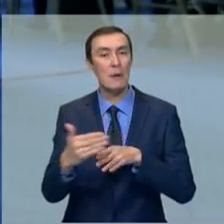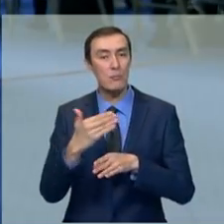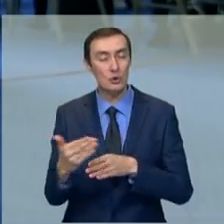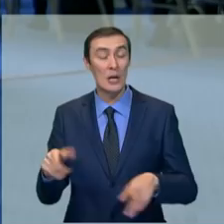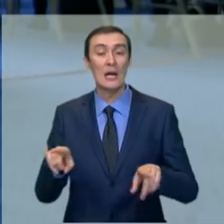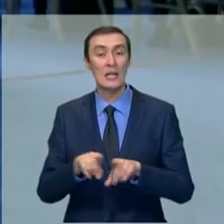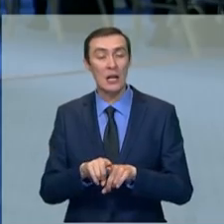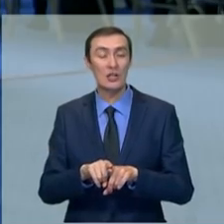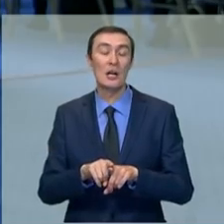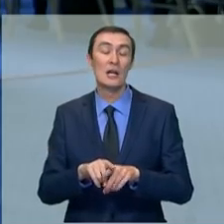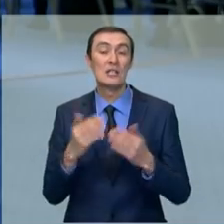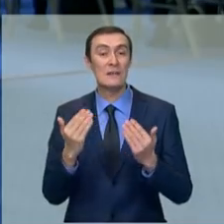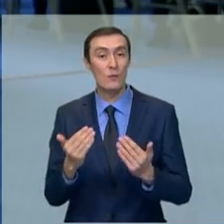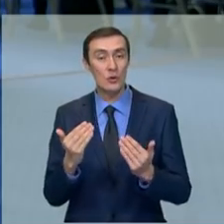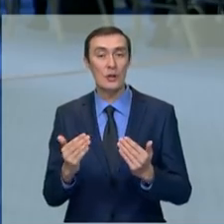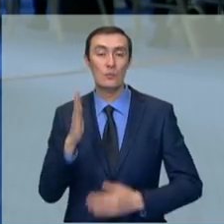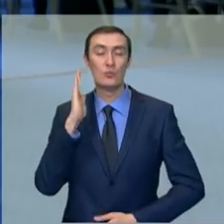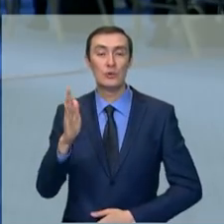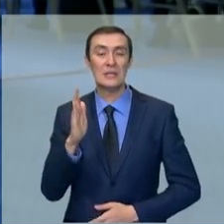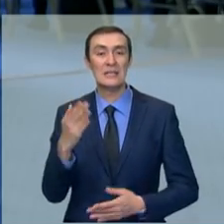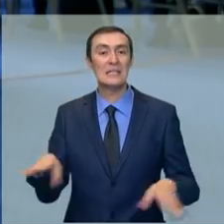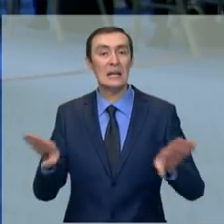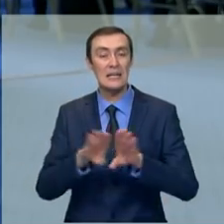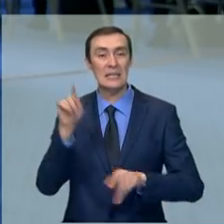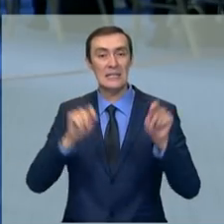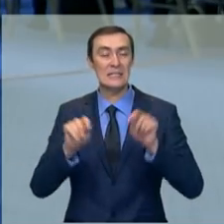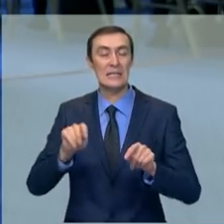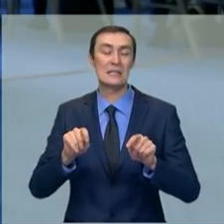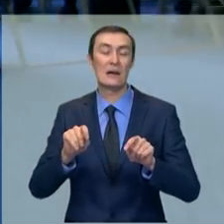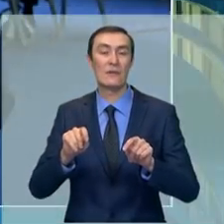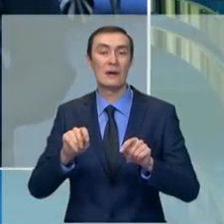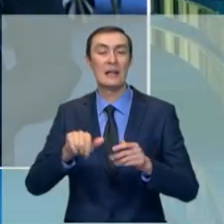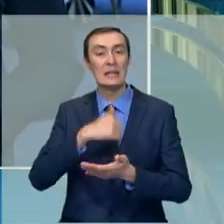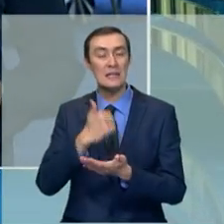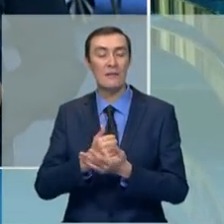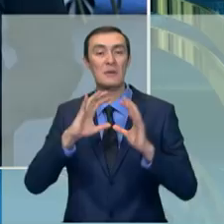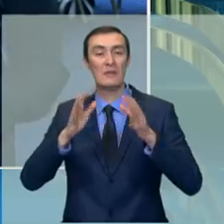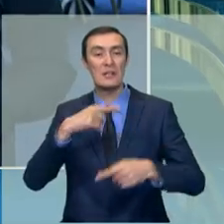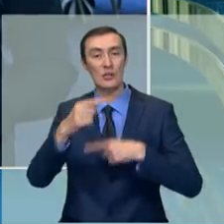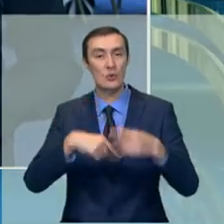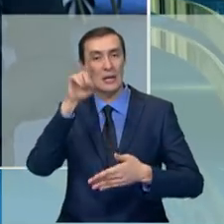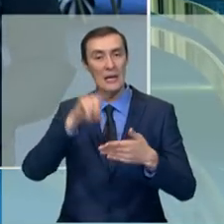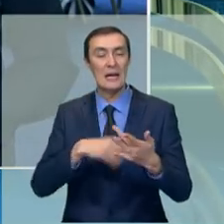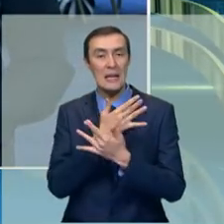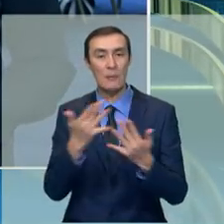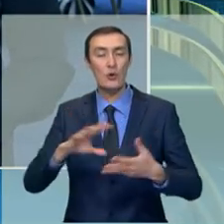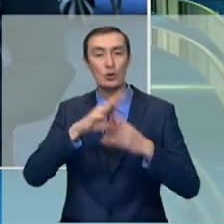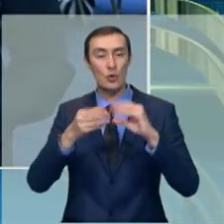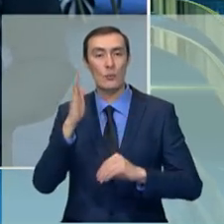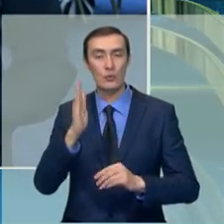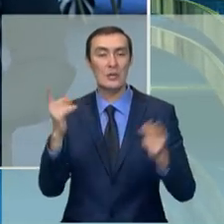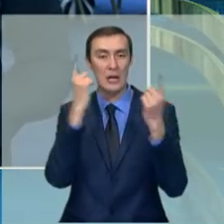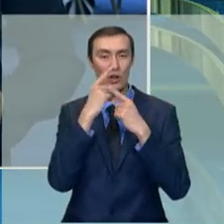Также хочу отметить, что сегодня состоится закрытие съезда лидеров мировых и традиционных религий, где по итогам будет